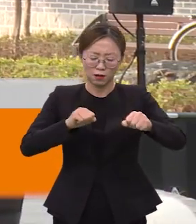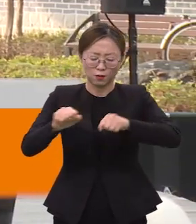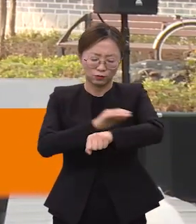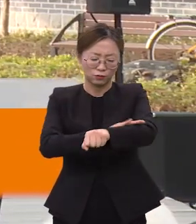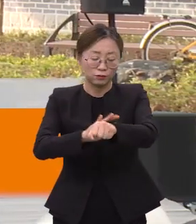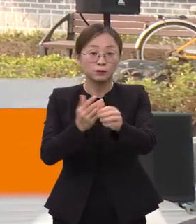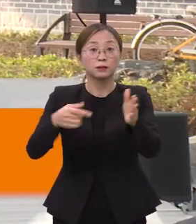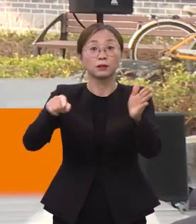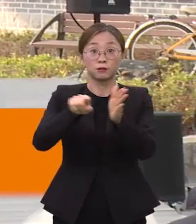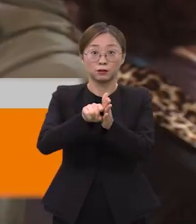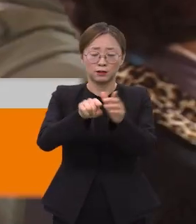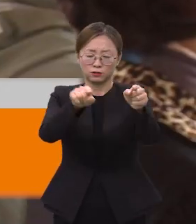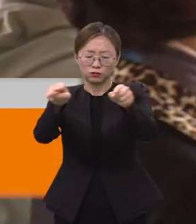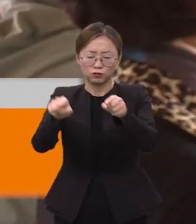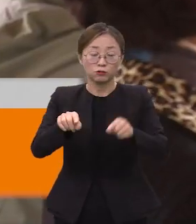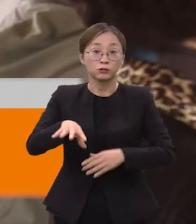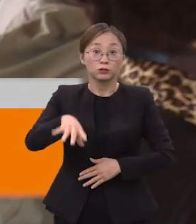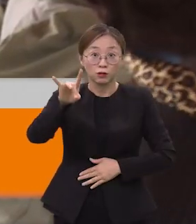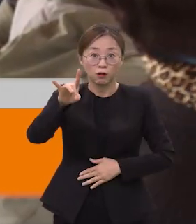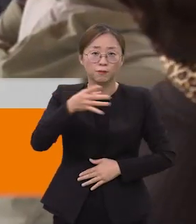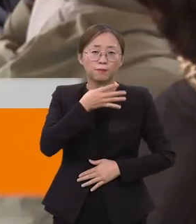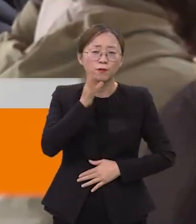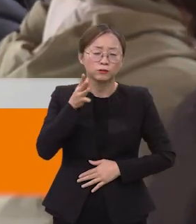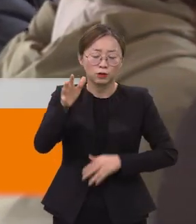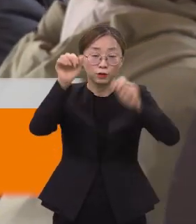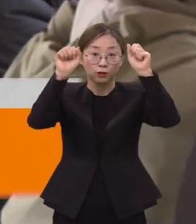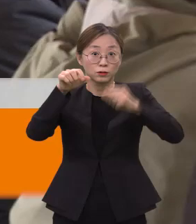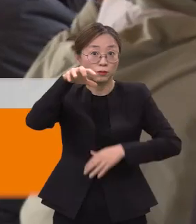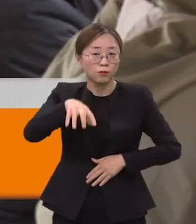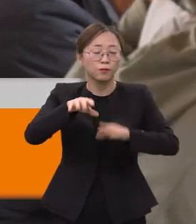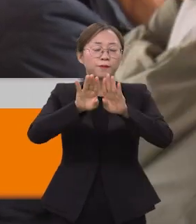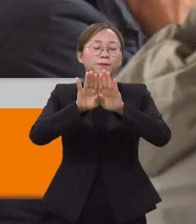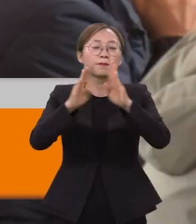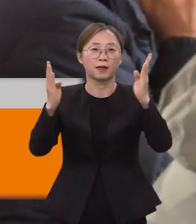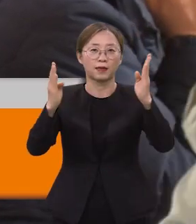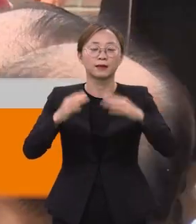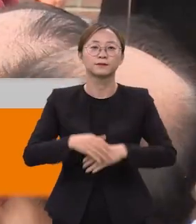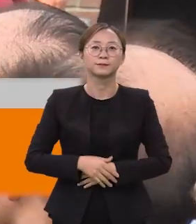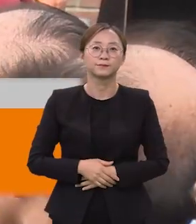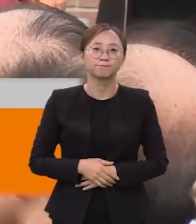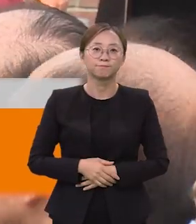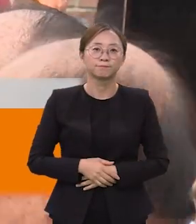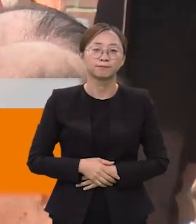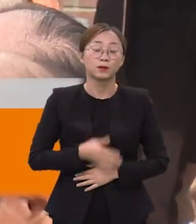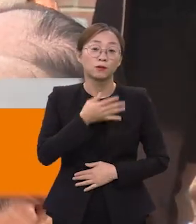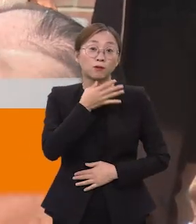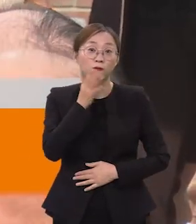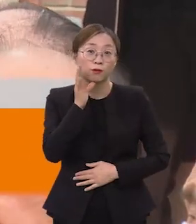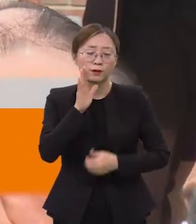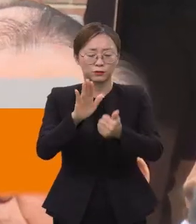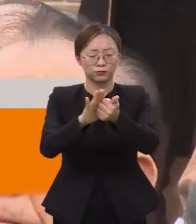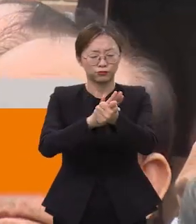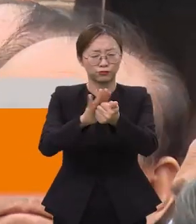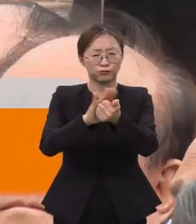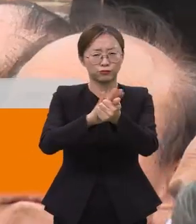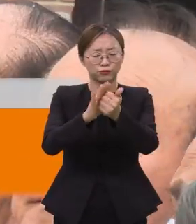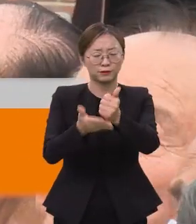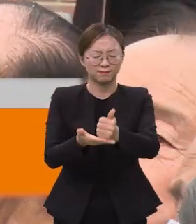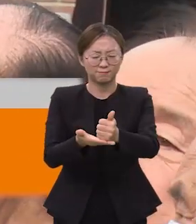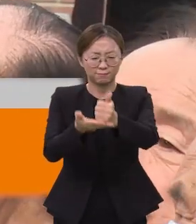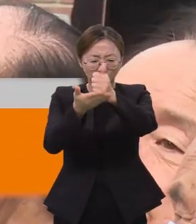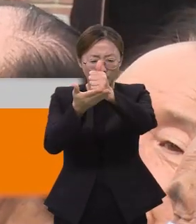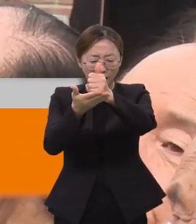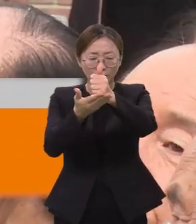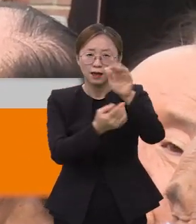증진과 사회 참여를 위해 전국 최초로 어르신 놀이터를 개관했습니다. 공주시는 노인에 대한 사회적 관심을